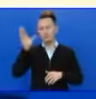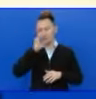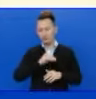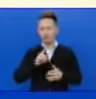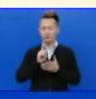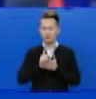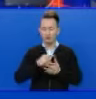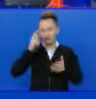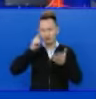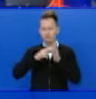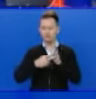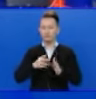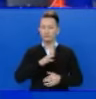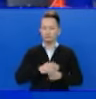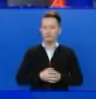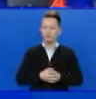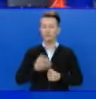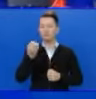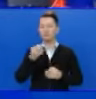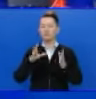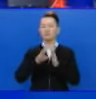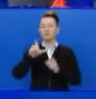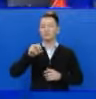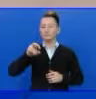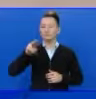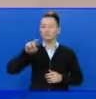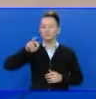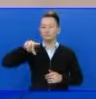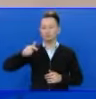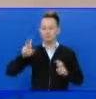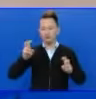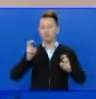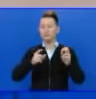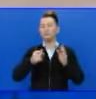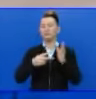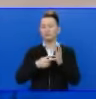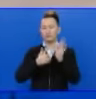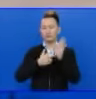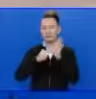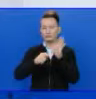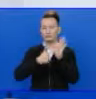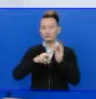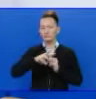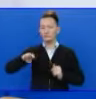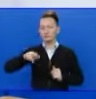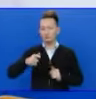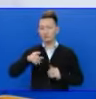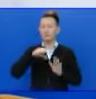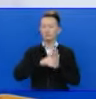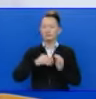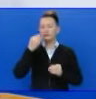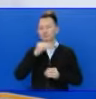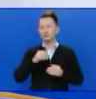біз ойластырдық. Ал электродеталь серіктестігі жүзеге асырып отырған жобаның құны 867 миллион теңге. Кәсіпорын соңғы